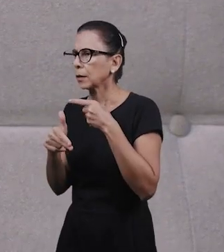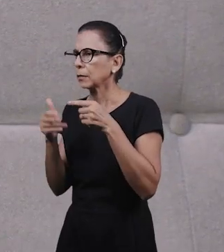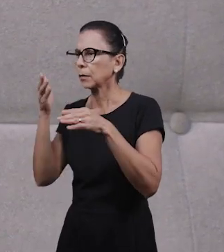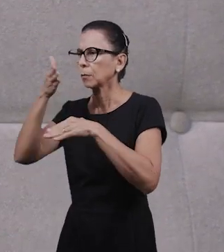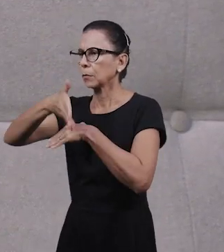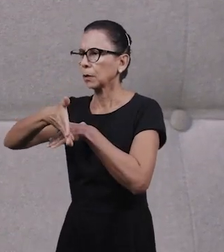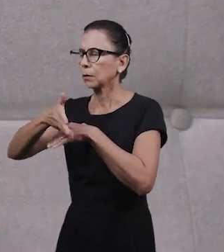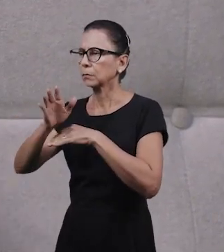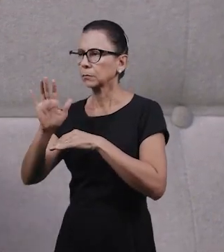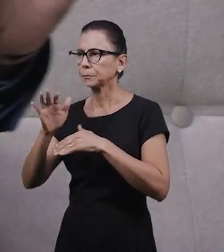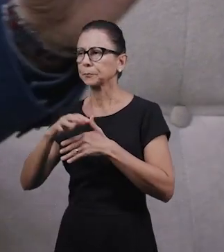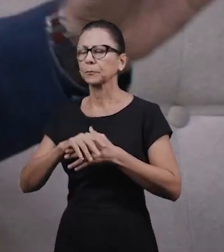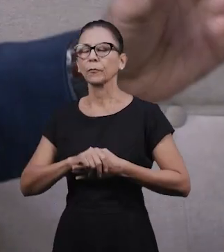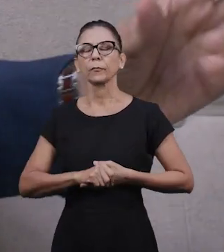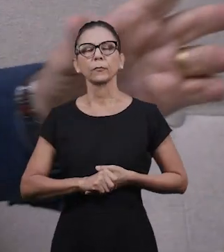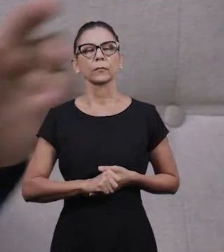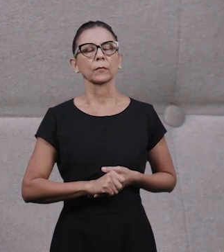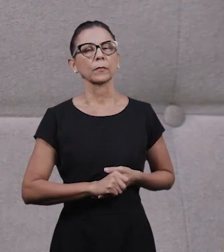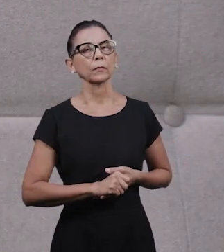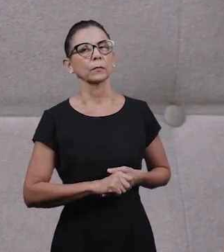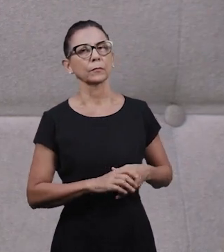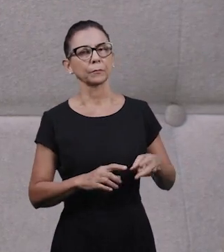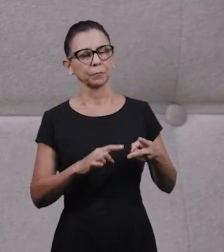questions basées dans la parole.